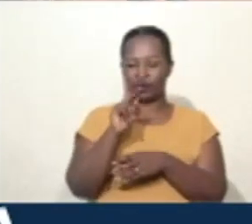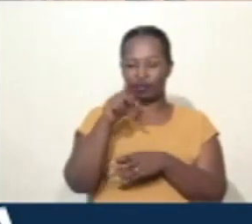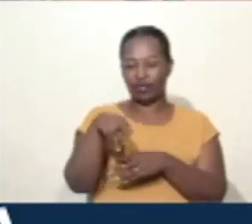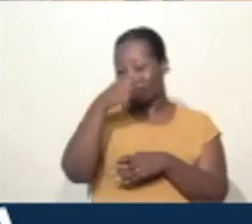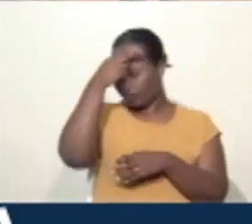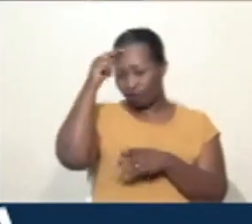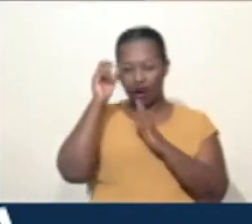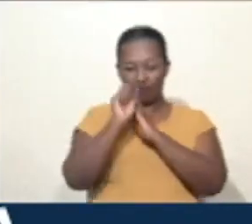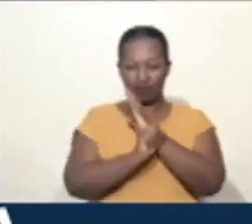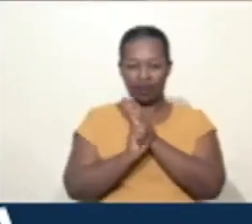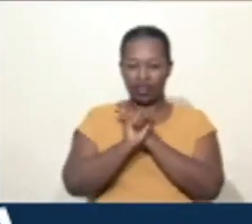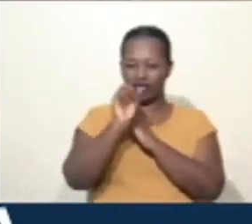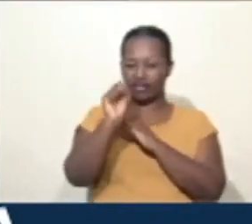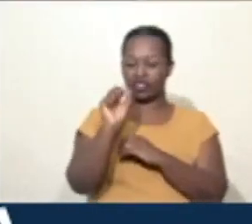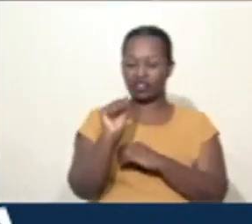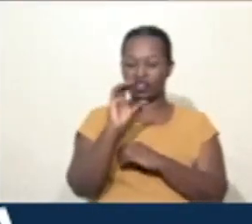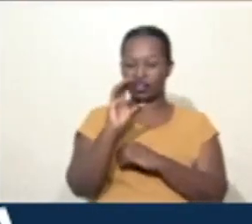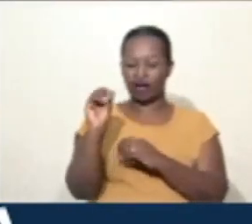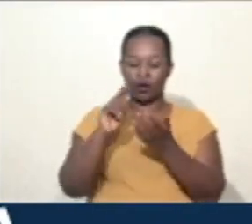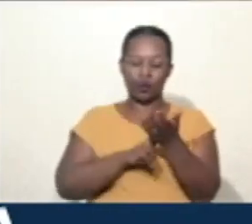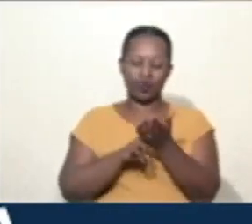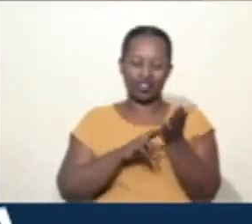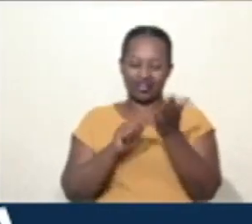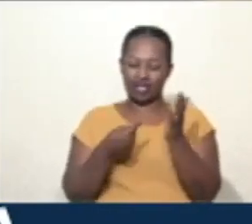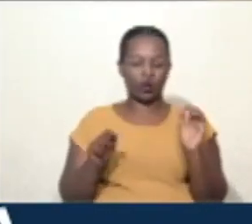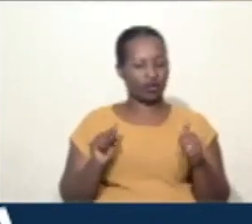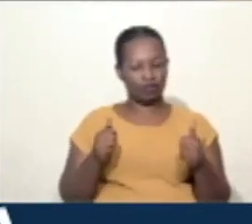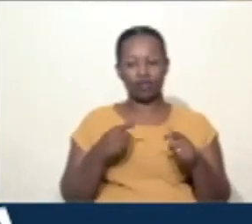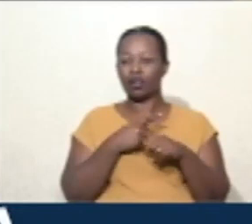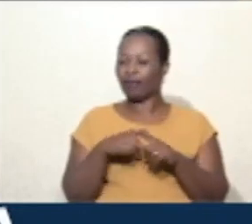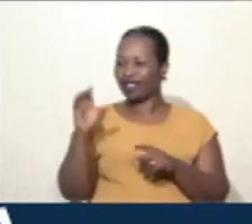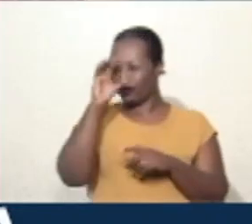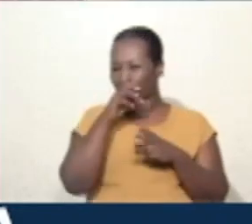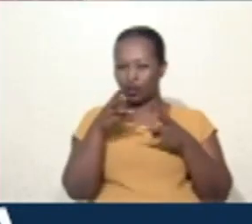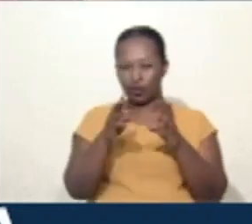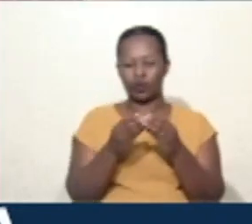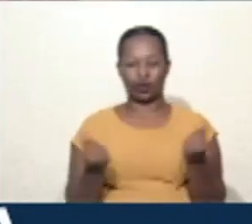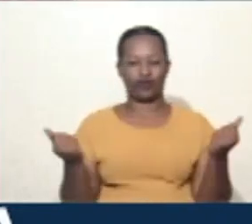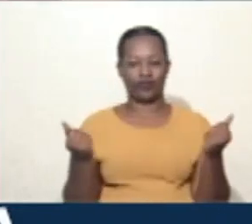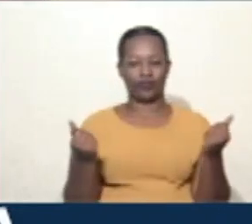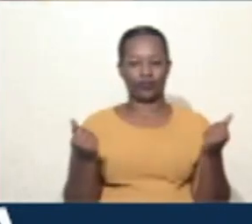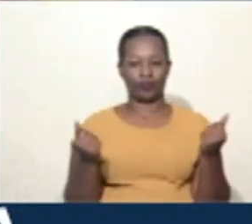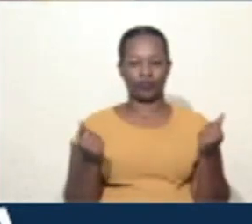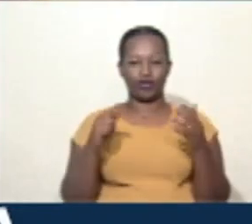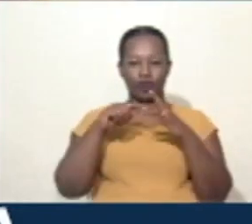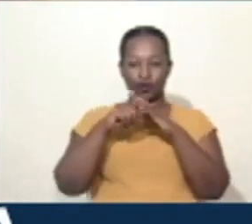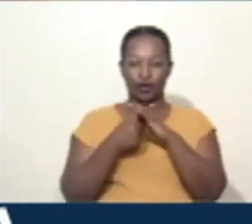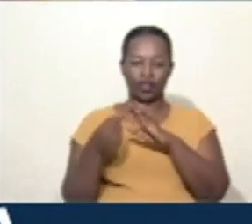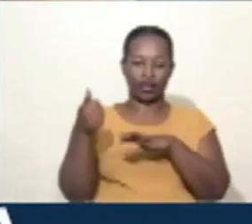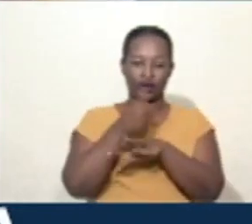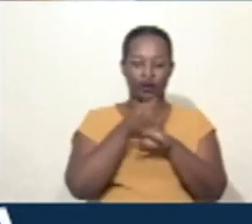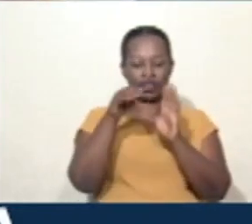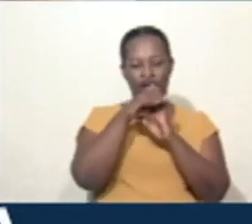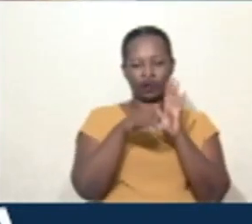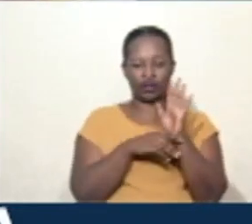n'uko imirenge sako itarakoresha ikoranabuhanga, ariko ngo bagishakiye inzira yo kugikemura. Batangiye gushyiraho gahunda yo kwishyura